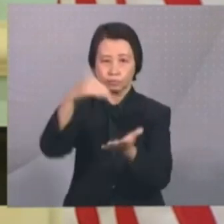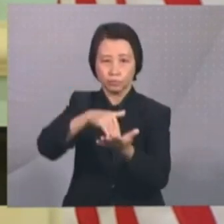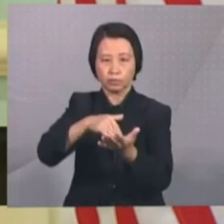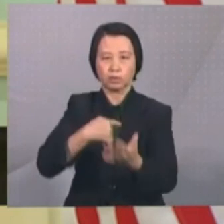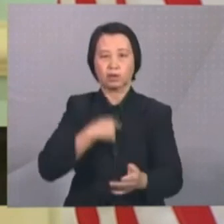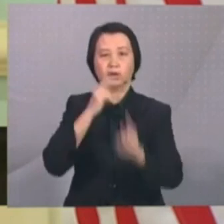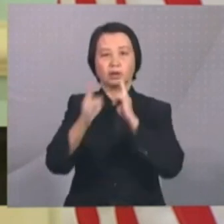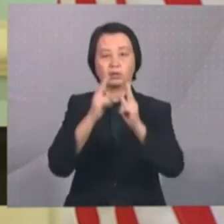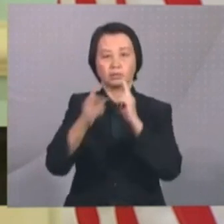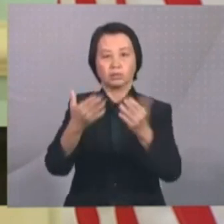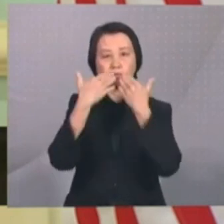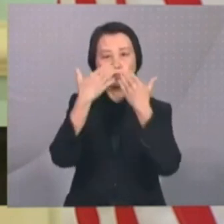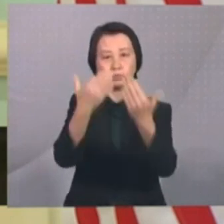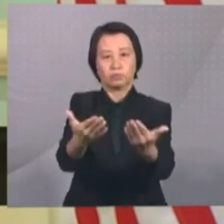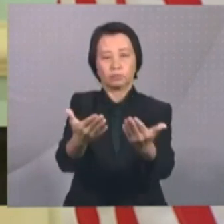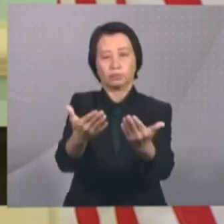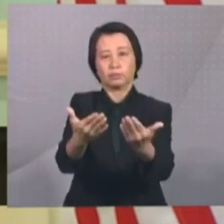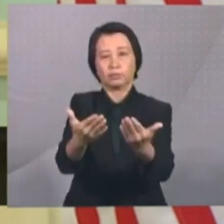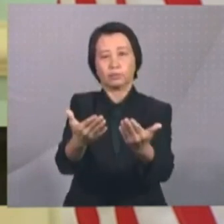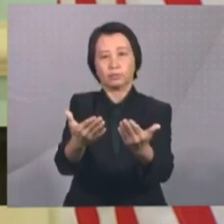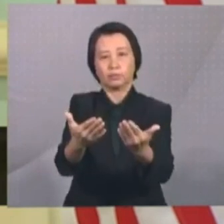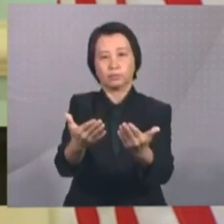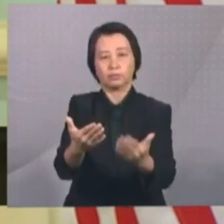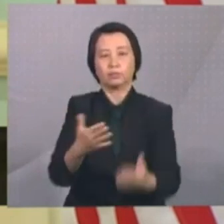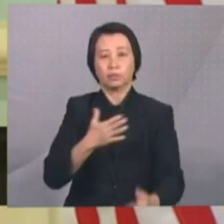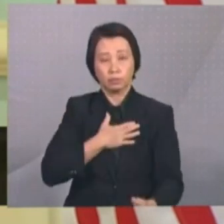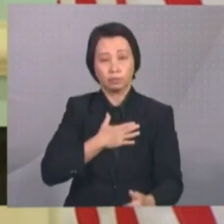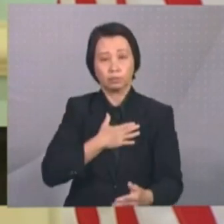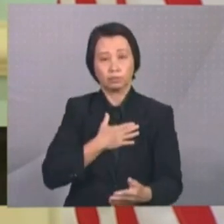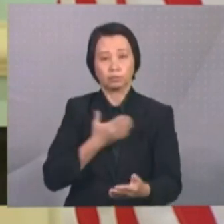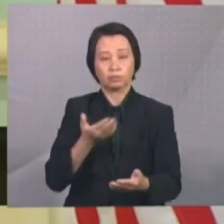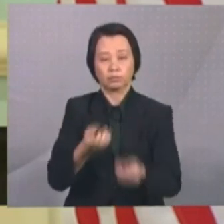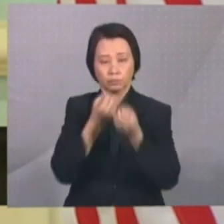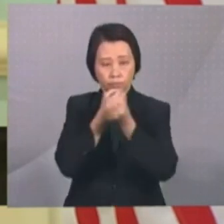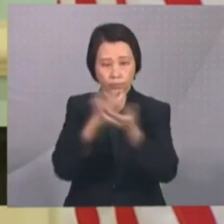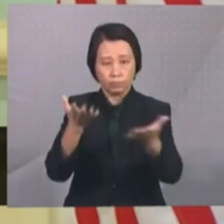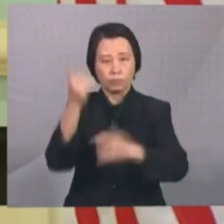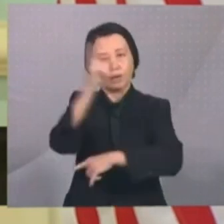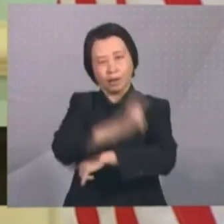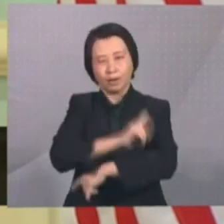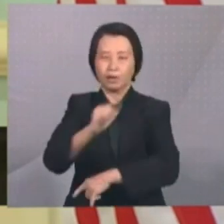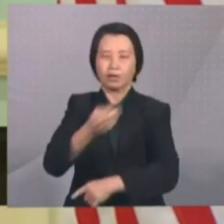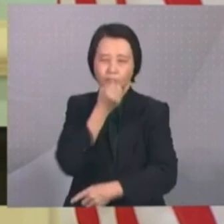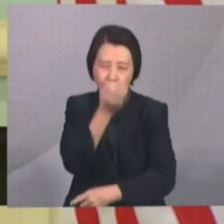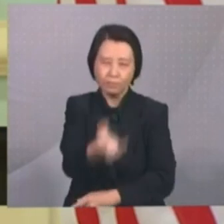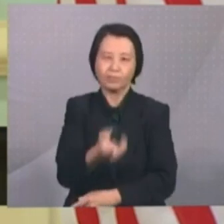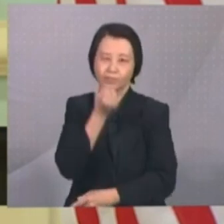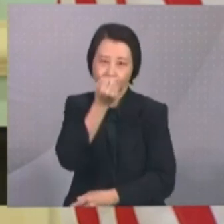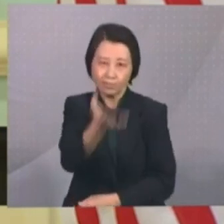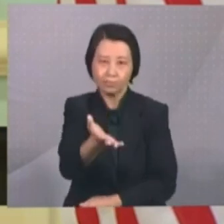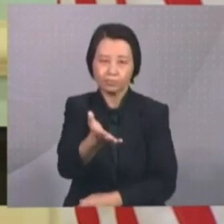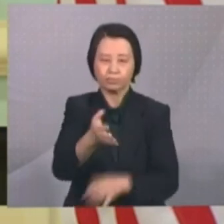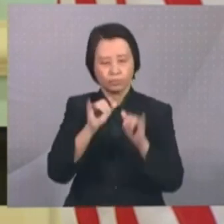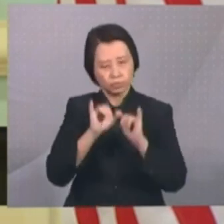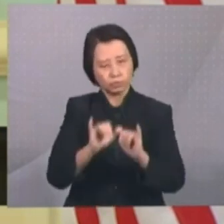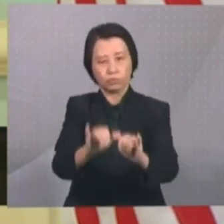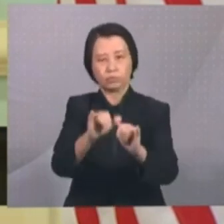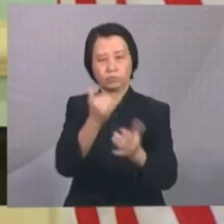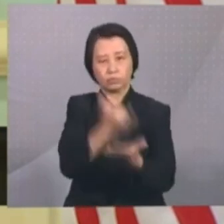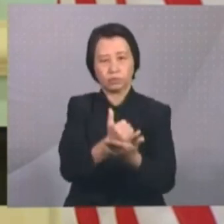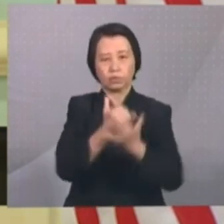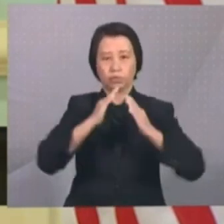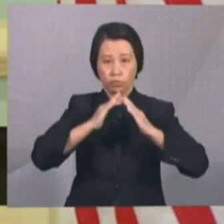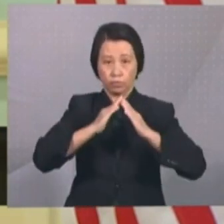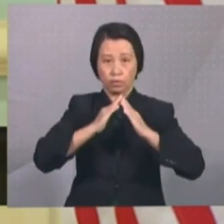sejak ketemu kasih Hai seruan saya seruan harian saya Hai terus kekal di